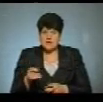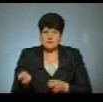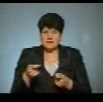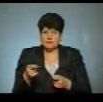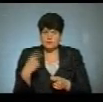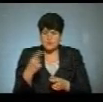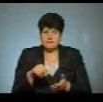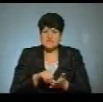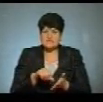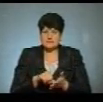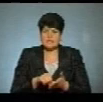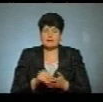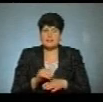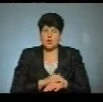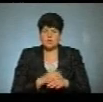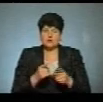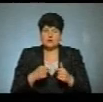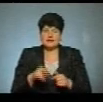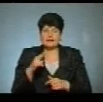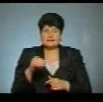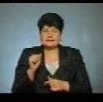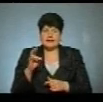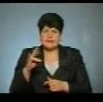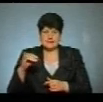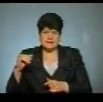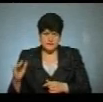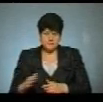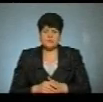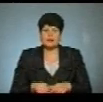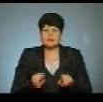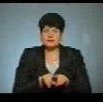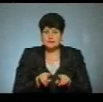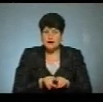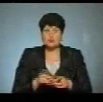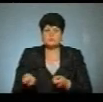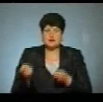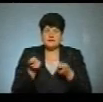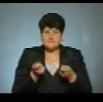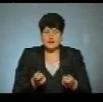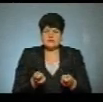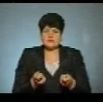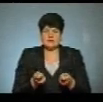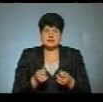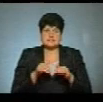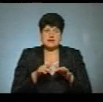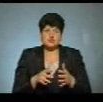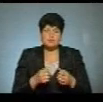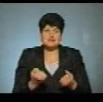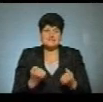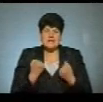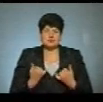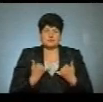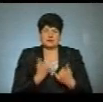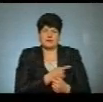Тернопільщину представники благодійної організації з Данії «Bavar Ukraine». Також для медиків привезли засоби захисту, розповів